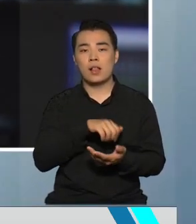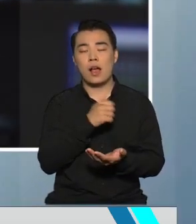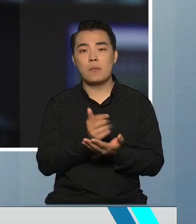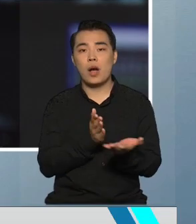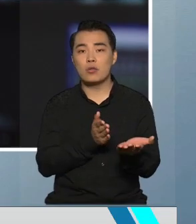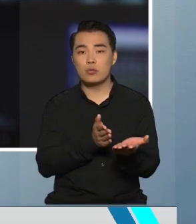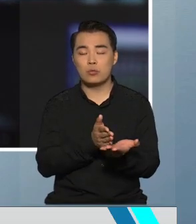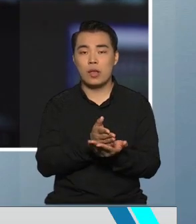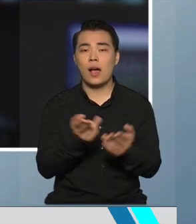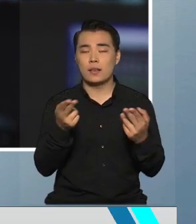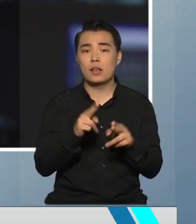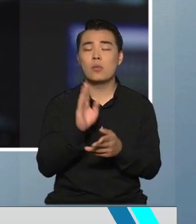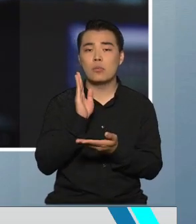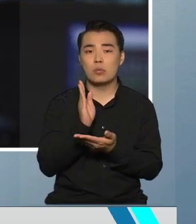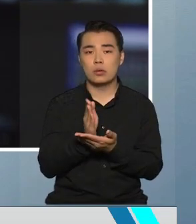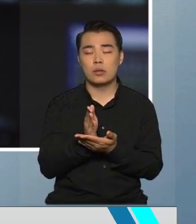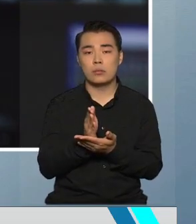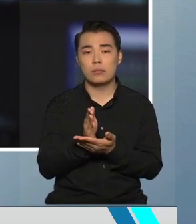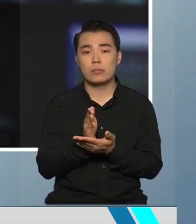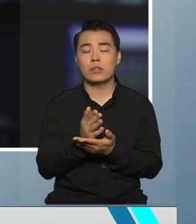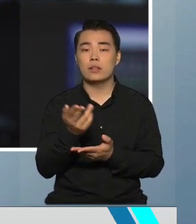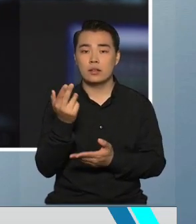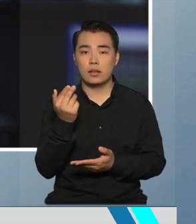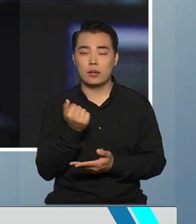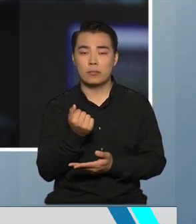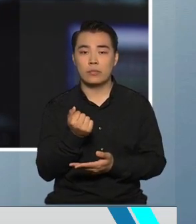конечно, останется таковым, да, в ближайшей перспективе? Да.